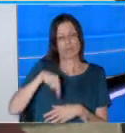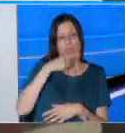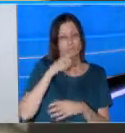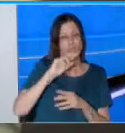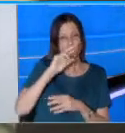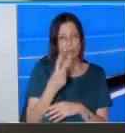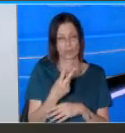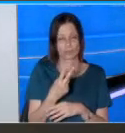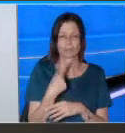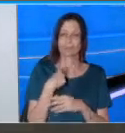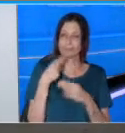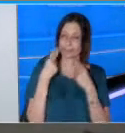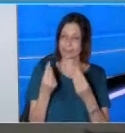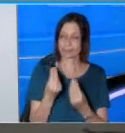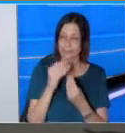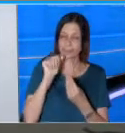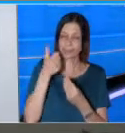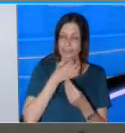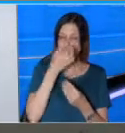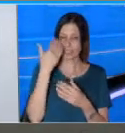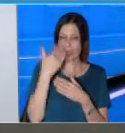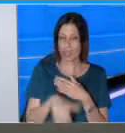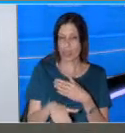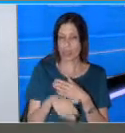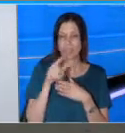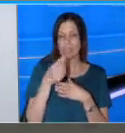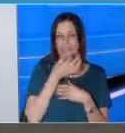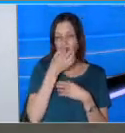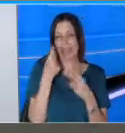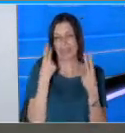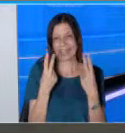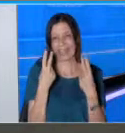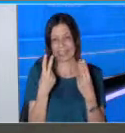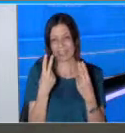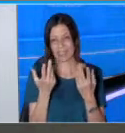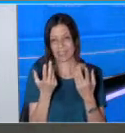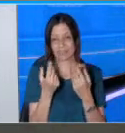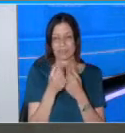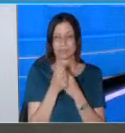אשיב ראשית כל לשאלה האחרונה שלך, שהיא השאלה העיקרית